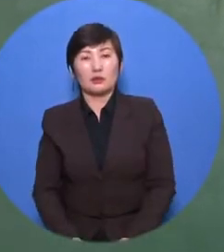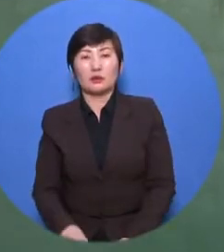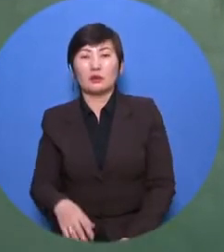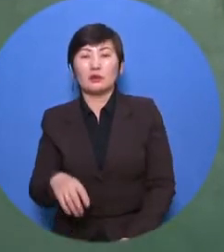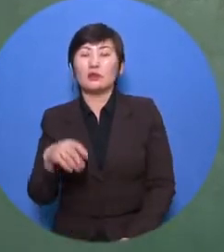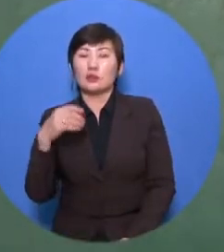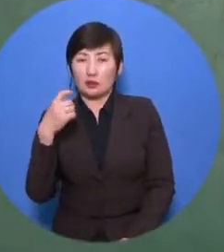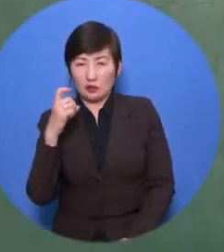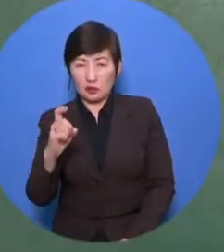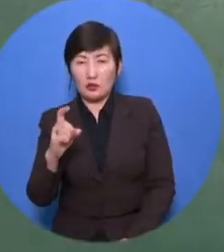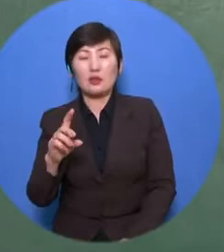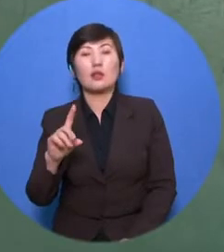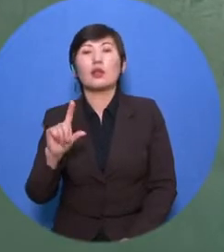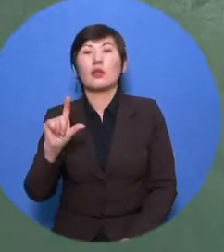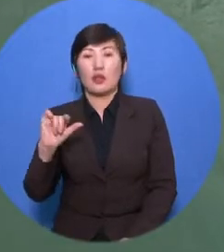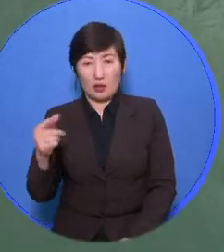Y хувьсгчаар тэмдэглээд